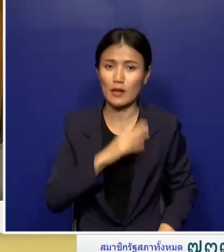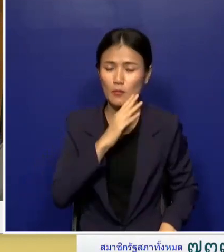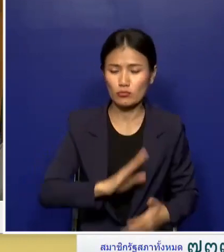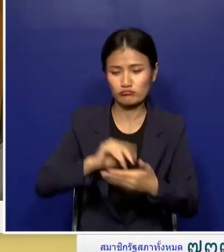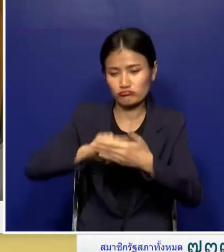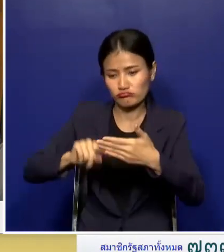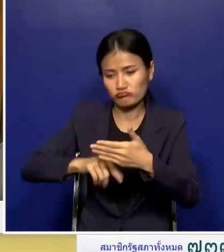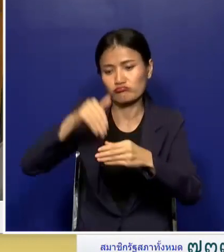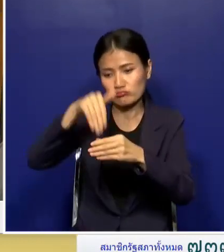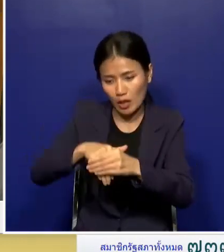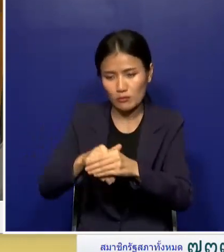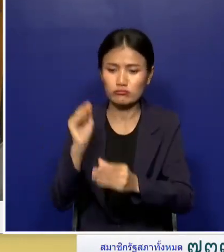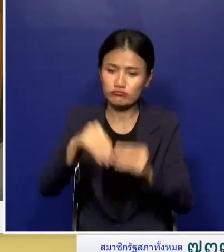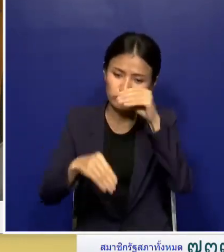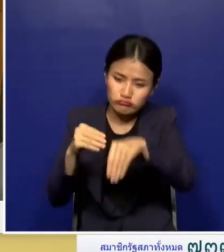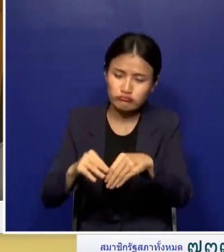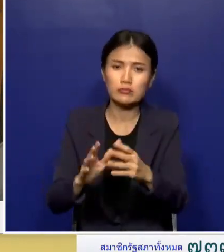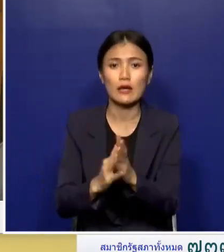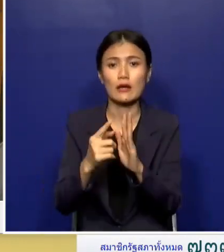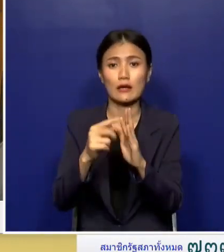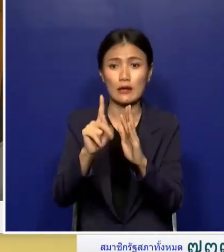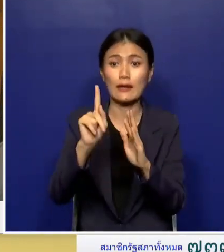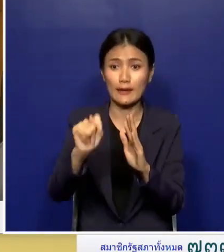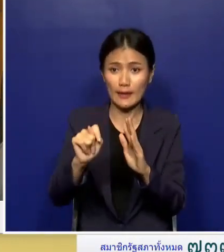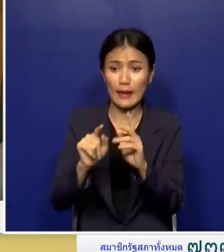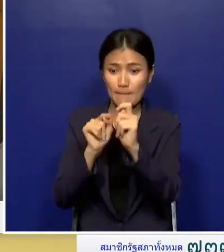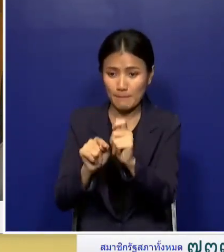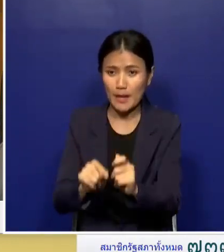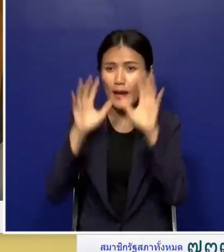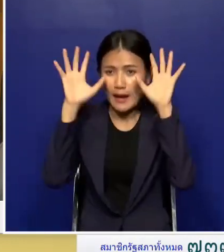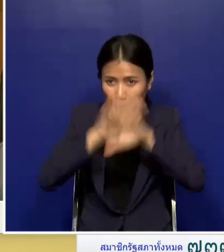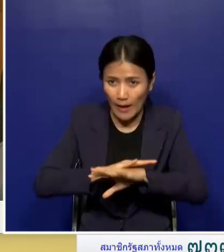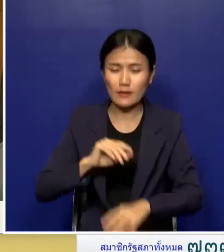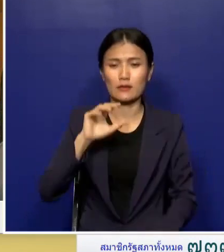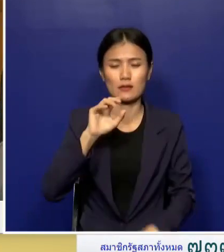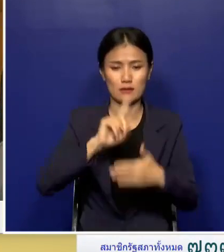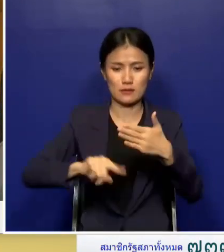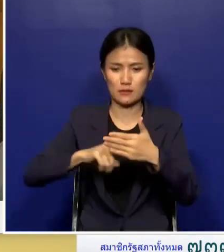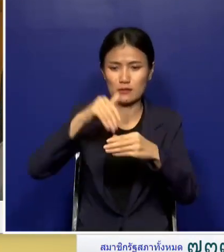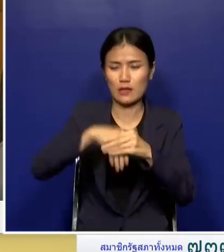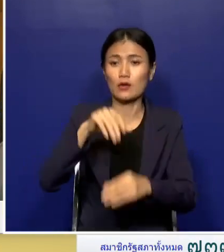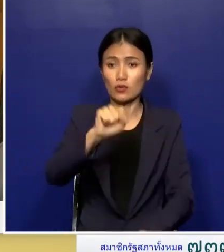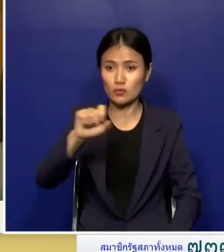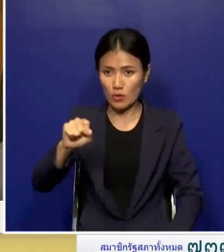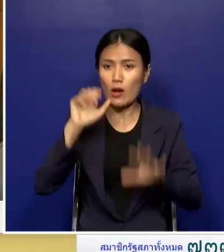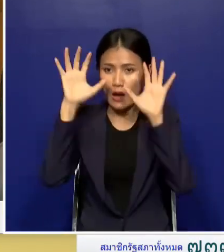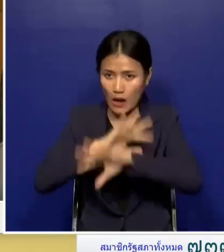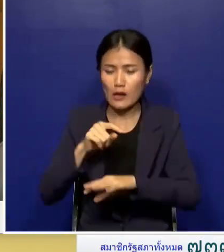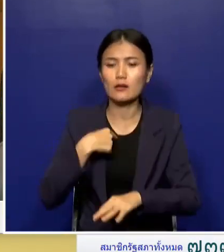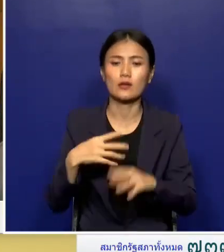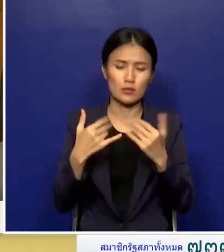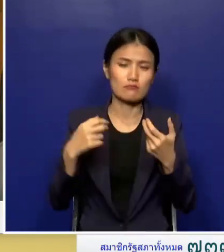เล็กหรือเขตที่เราผู้แทนราษฎรนะครับจะคล้ายคลึงกันกับเขตของผู้แทนราษฎรเนี่ยก็จะทำให้ผู้แทนราษฎ